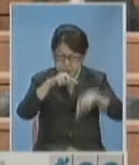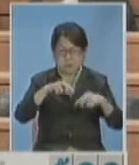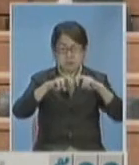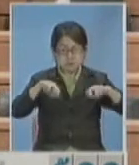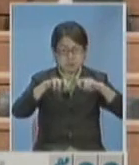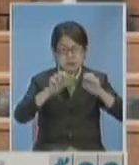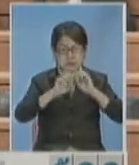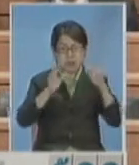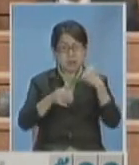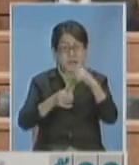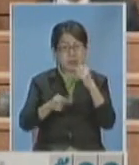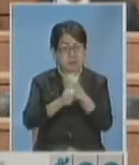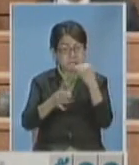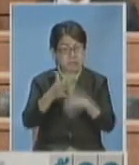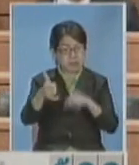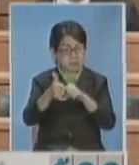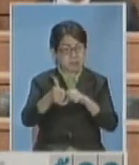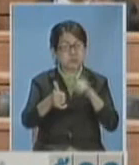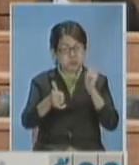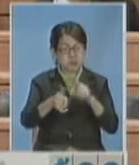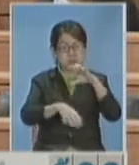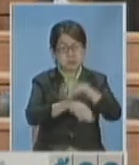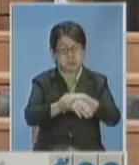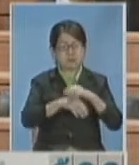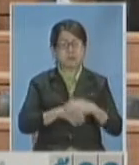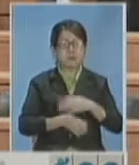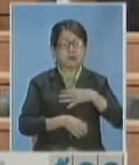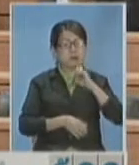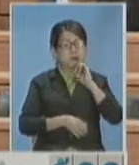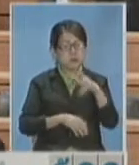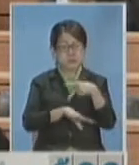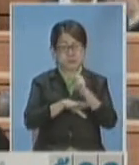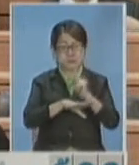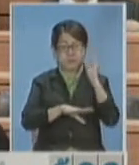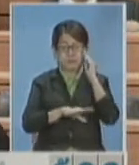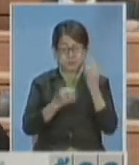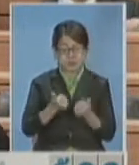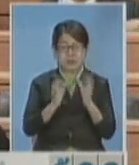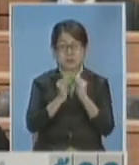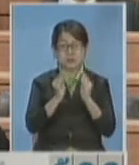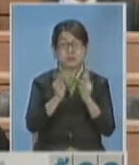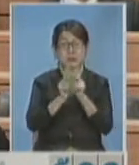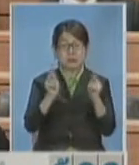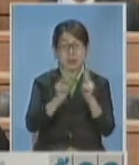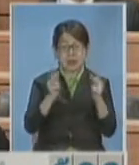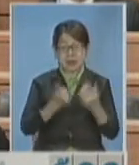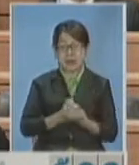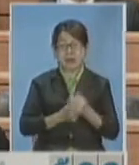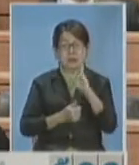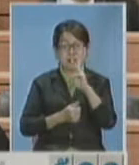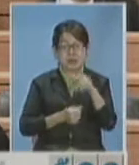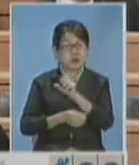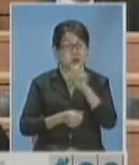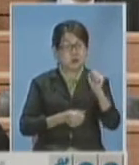ที่กระทำผิดเรื่องนี้มาลงโทษกราบเรียนท่านประธานว่าการประชุมในขั้นกรรมธิการที่ท่านวัชระได้เสนอต่อปปช.หรือต่อก